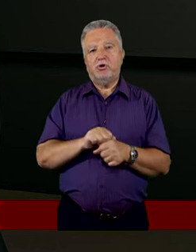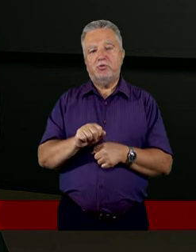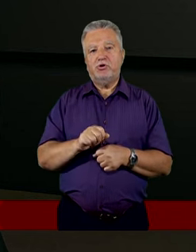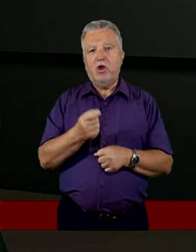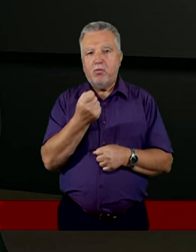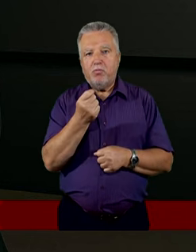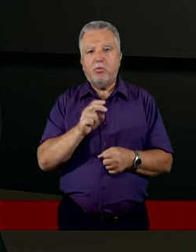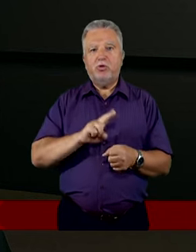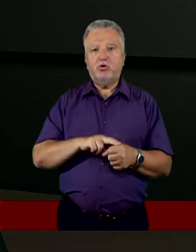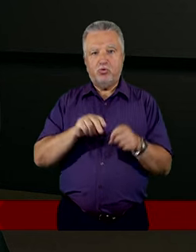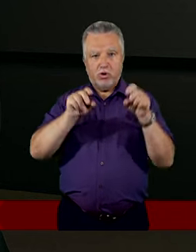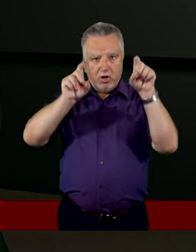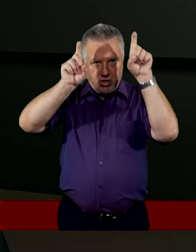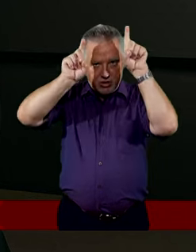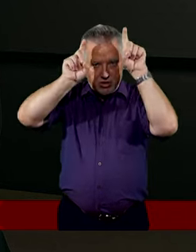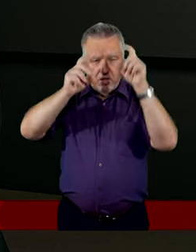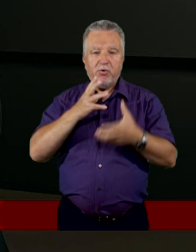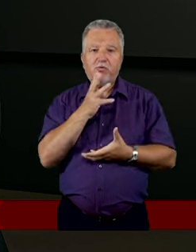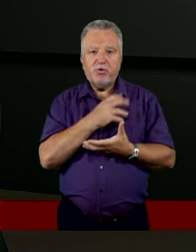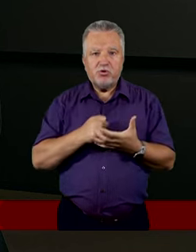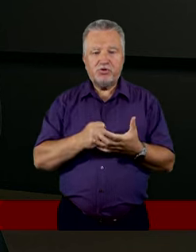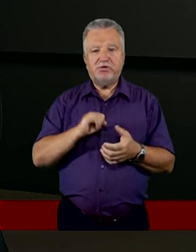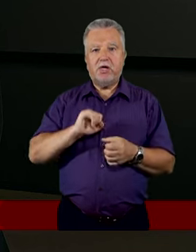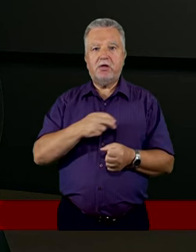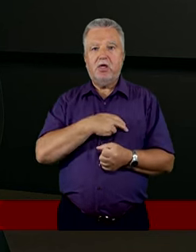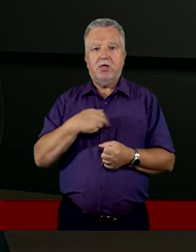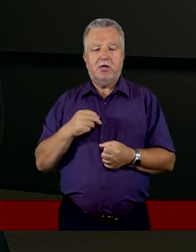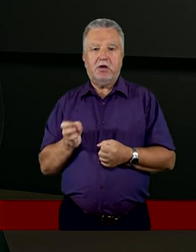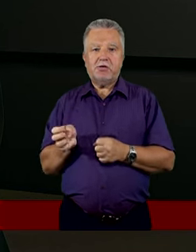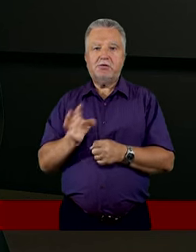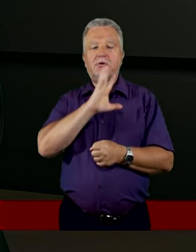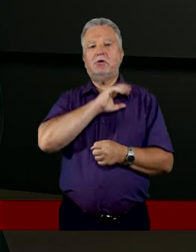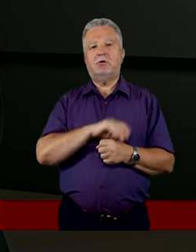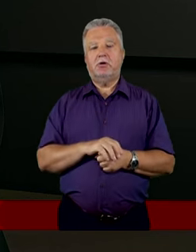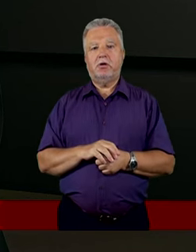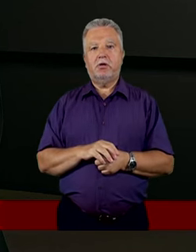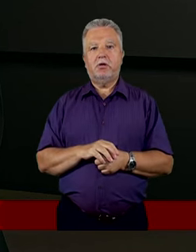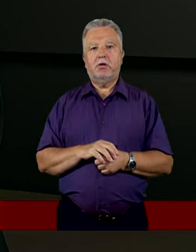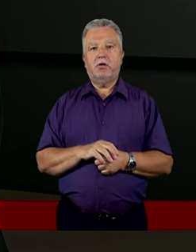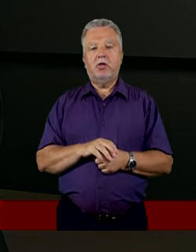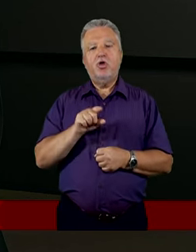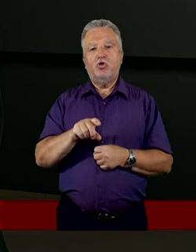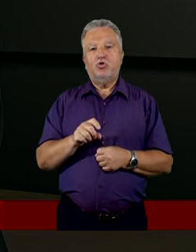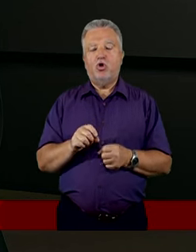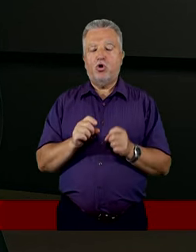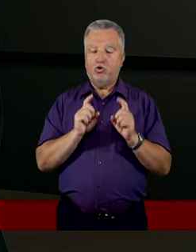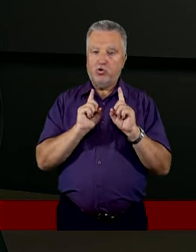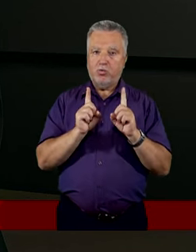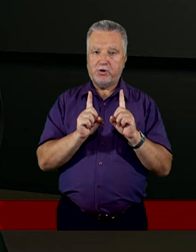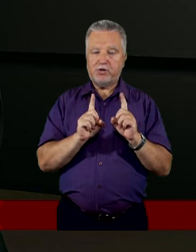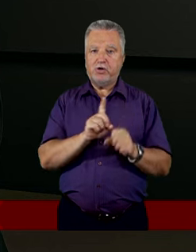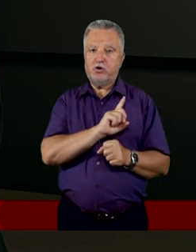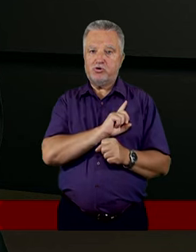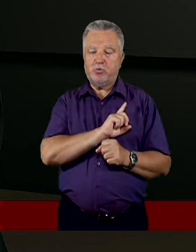szatan wykorzysta i nas zwiedzie. Więc to czuwanie właśnie i